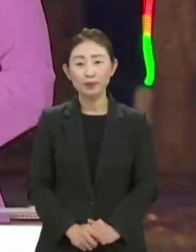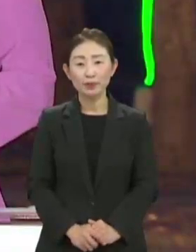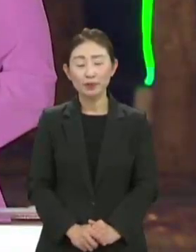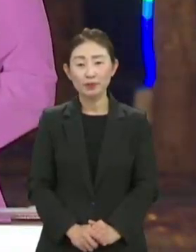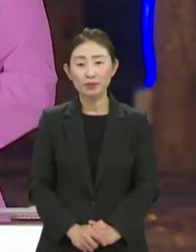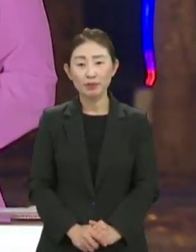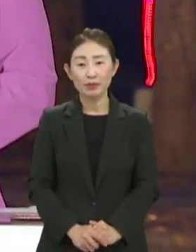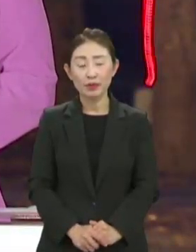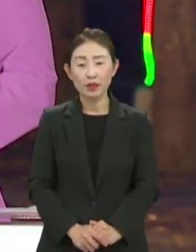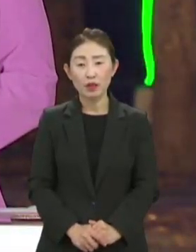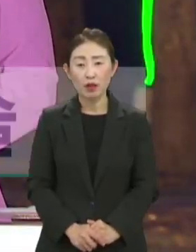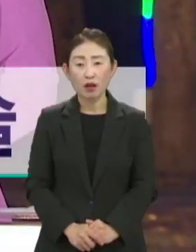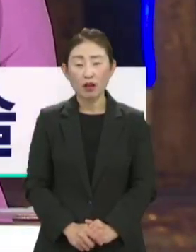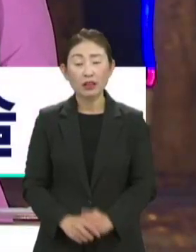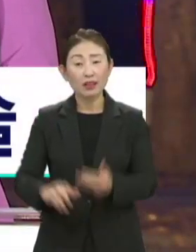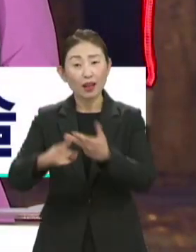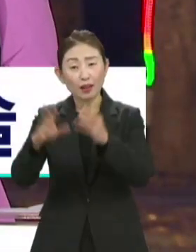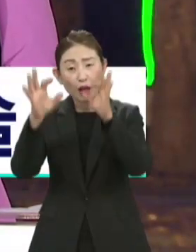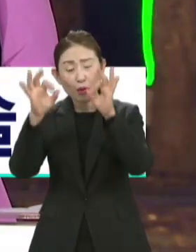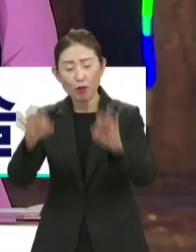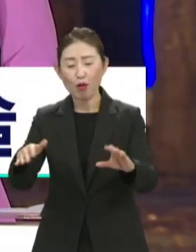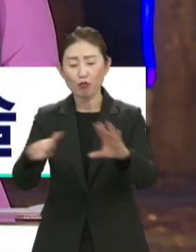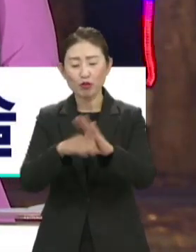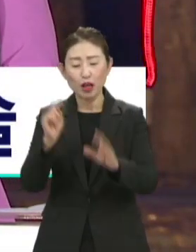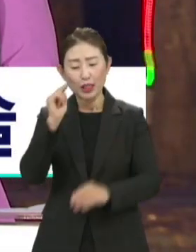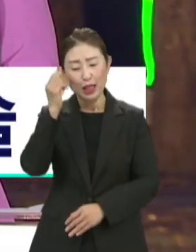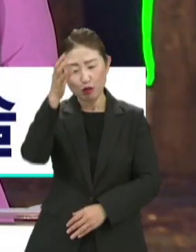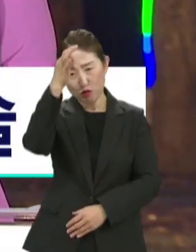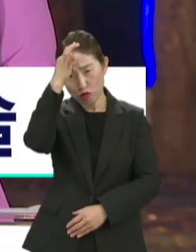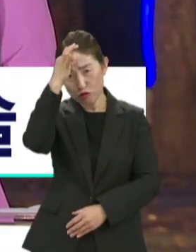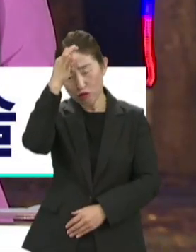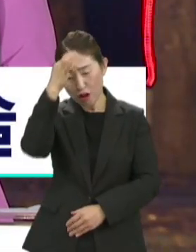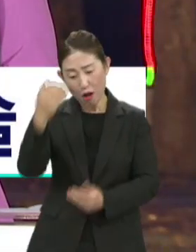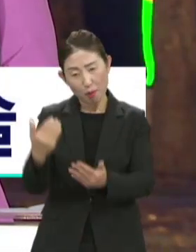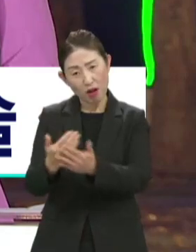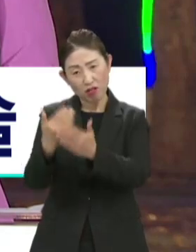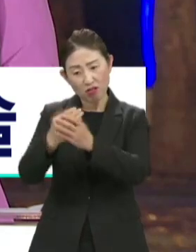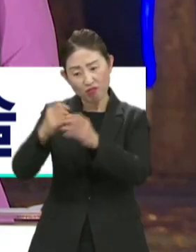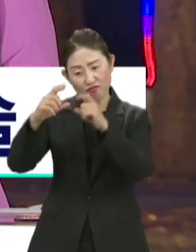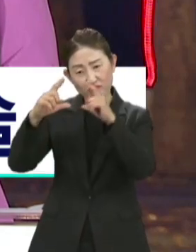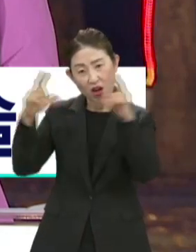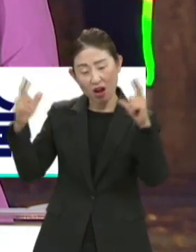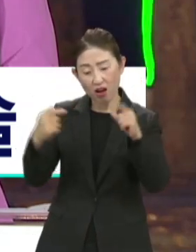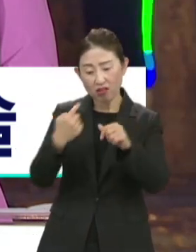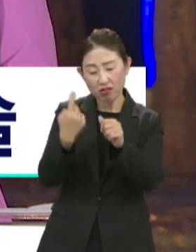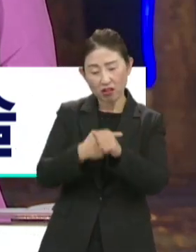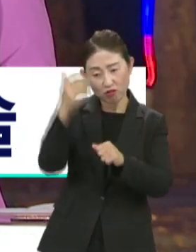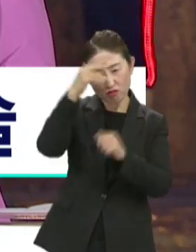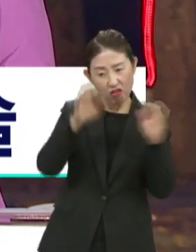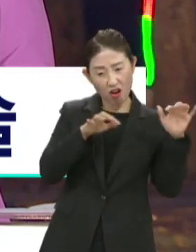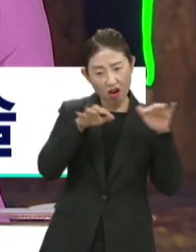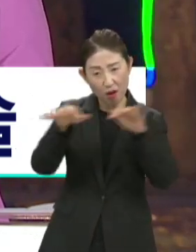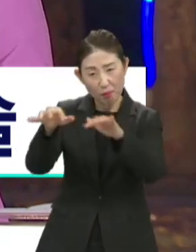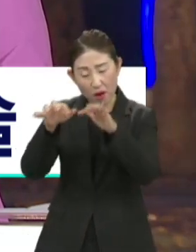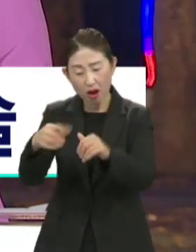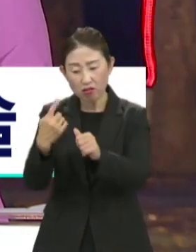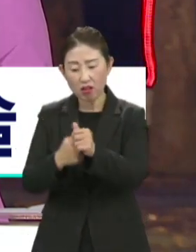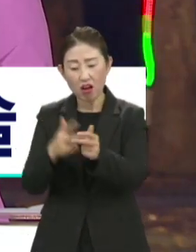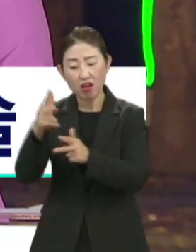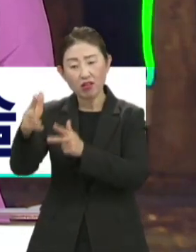한 지역이 문화예술계의 터전이 된 뒤 명성을 쌓게 되면서 관광과 예술